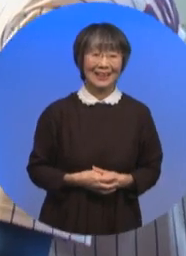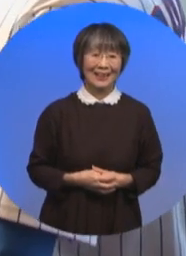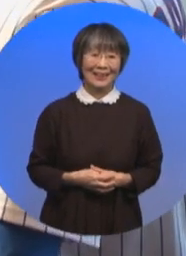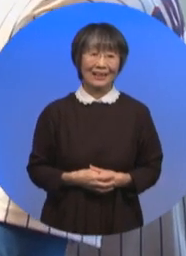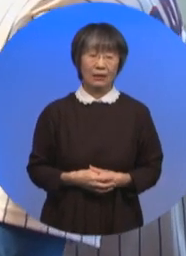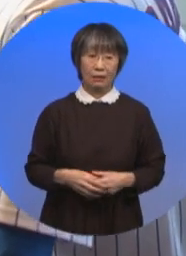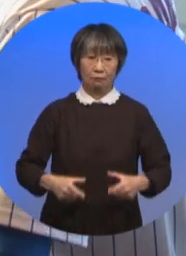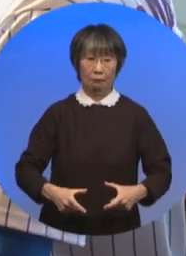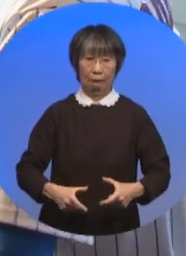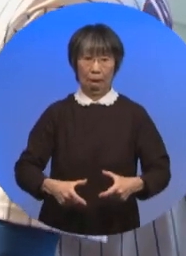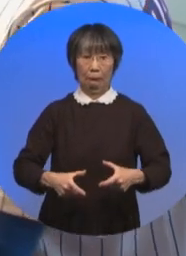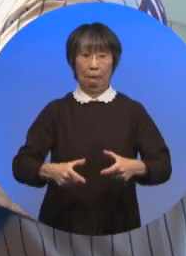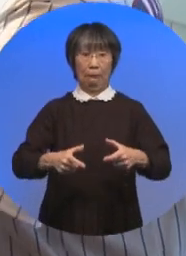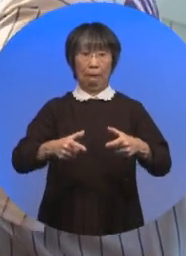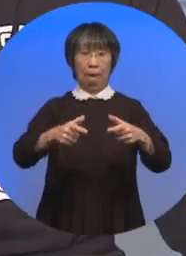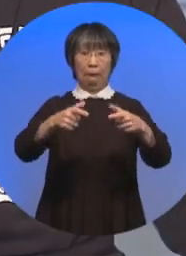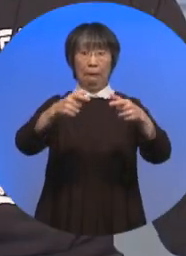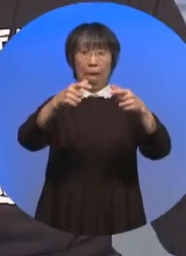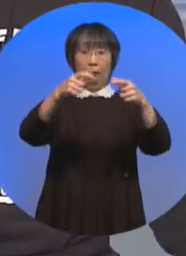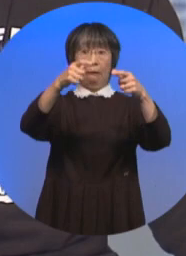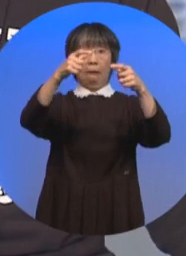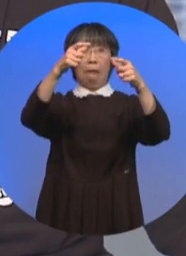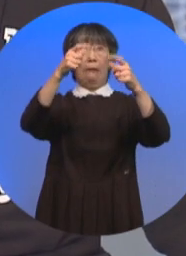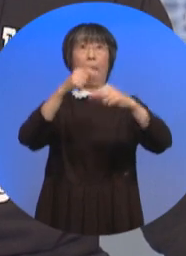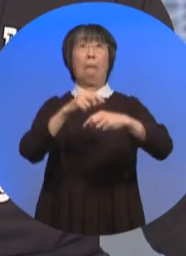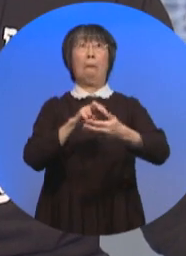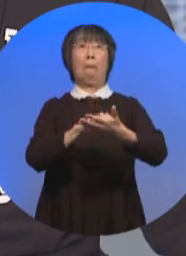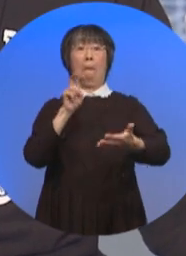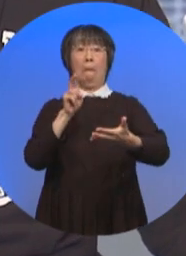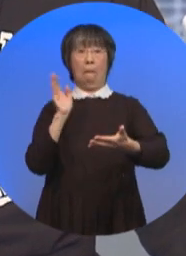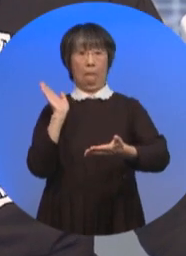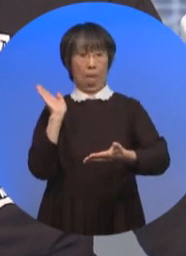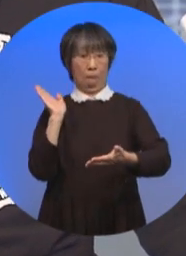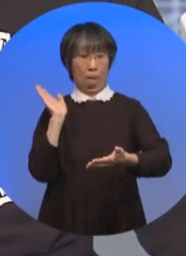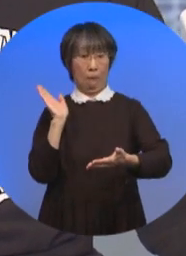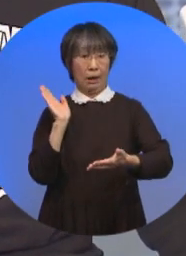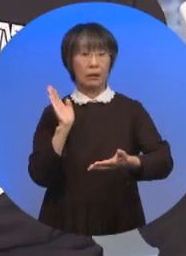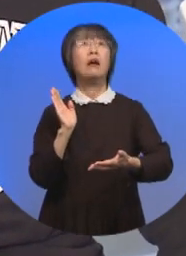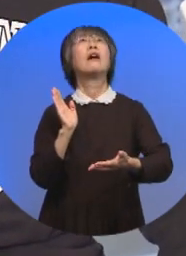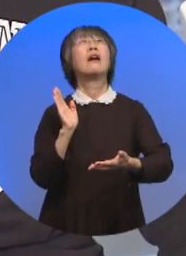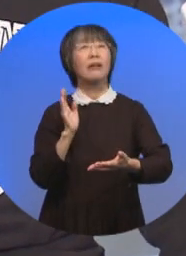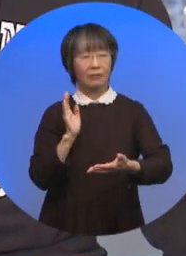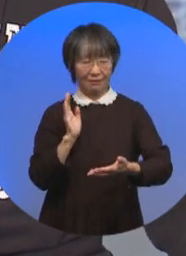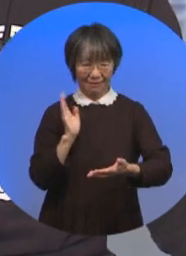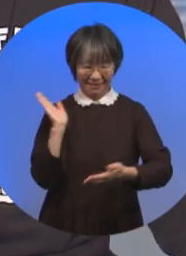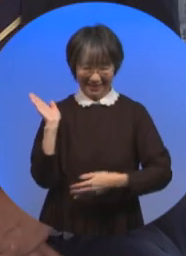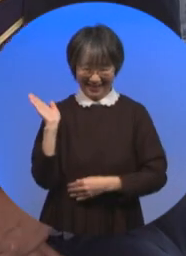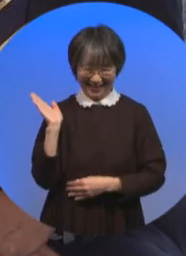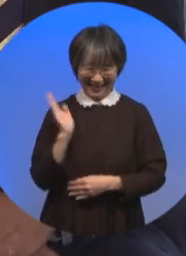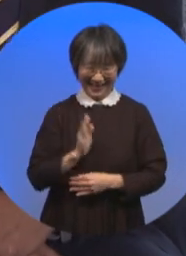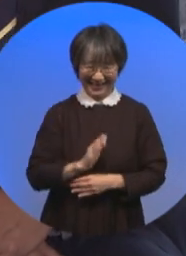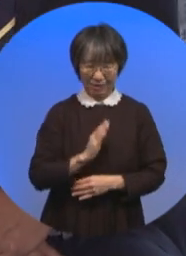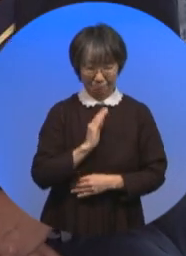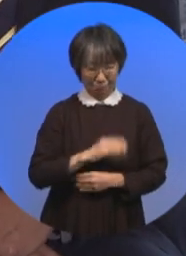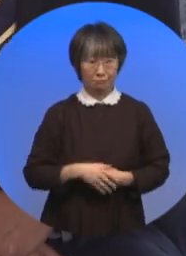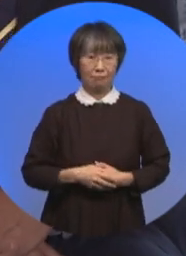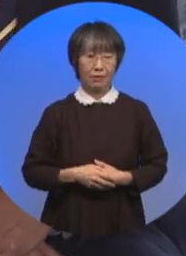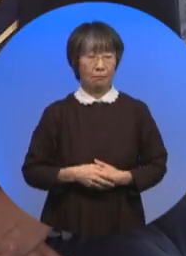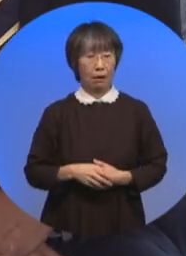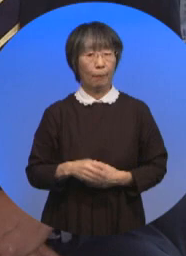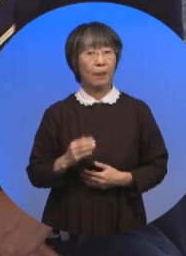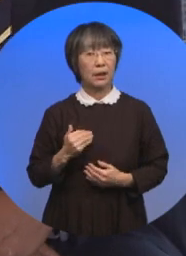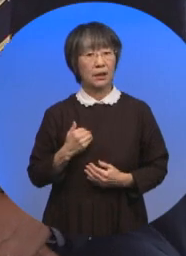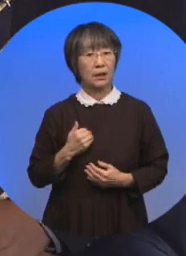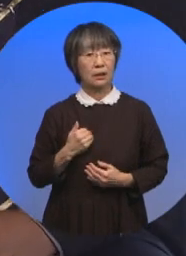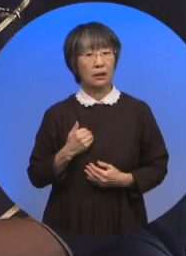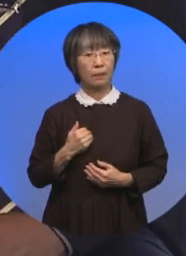そんなことないですよ。ほんまに昔これできるってなった時、もう街がひっくり返った。 確かに確かに。 高すぎて何人か首取れたんですか？ 欲し